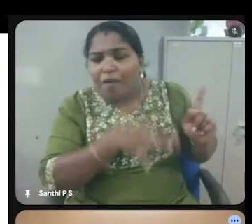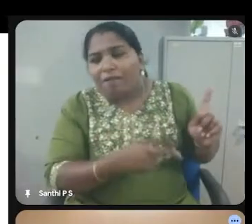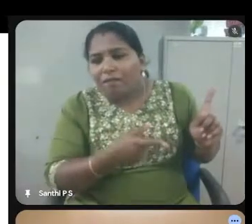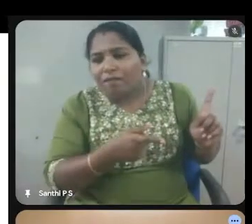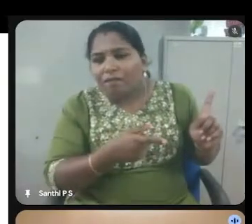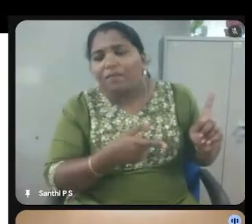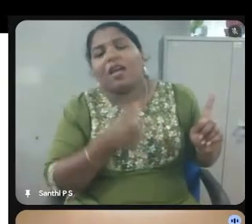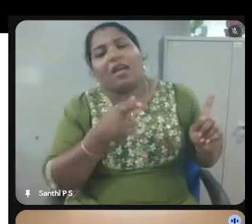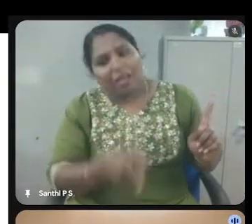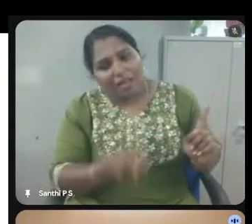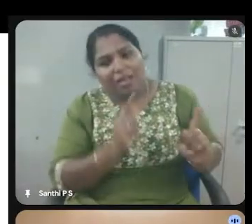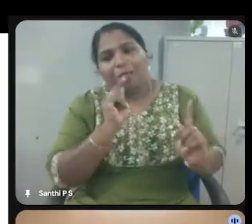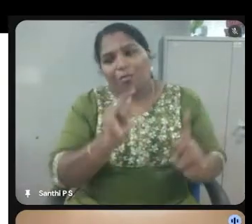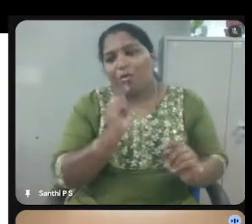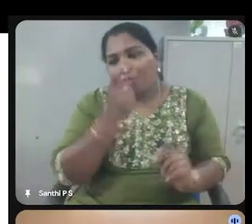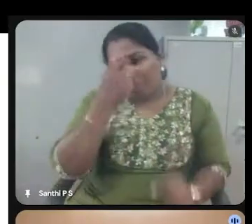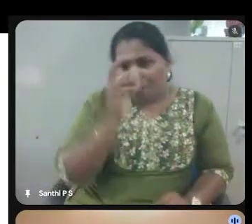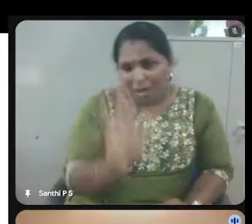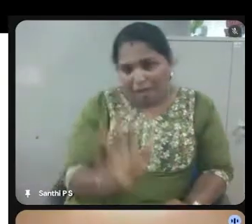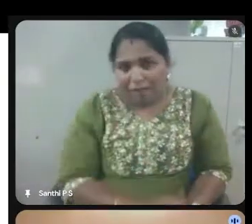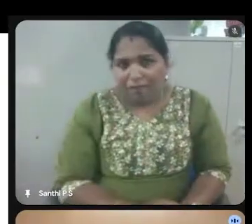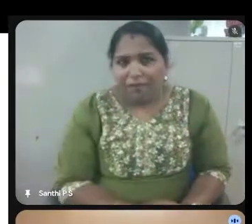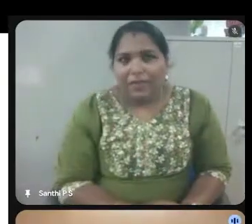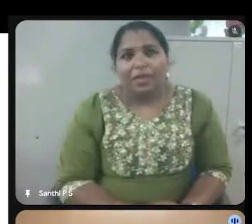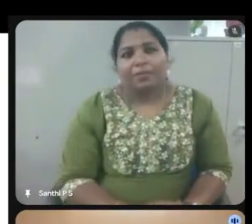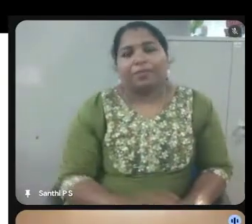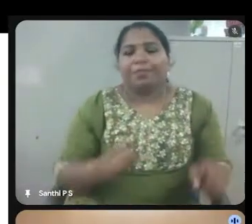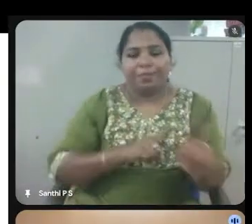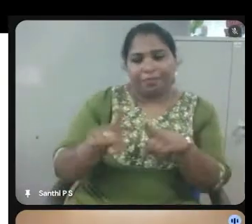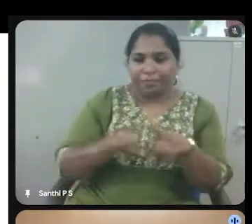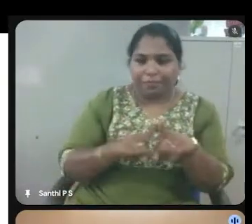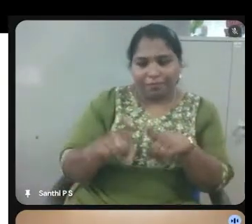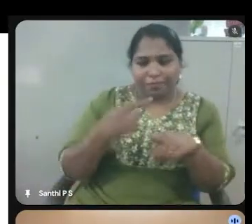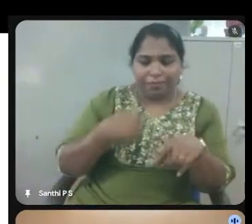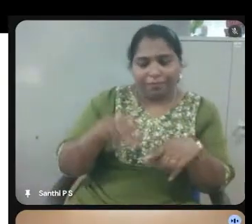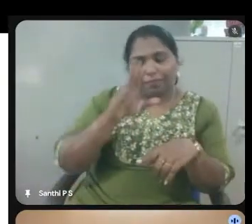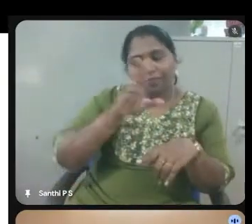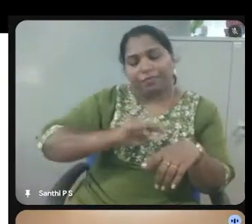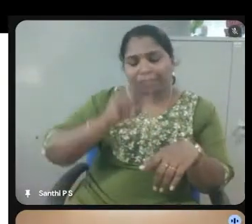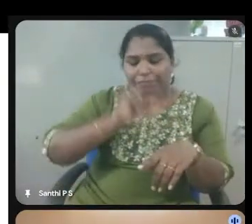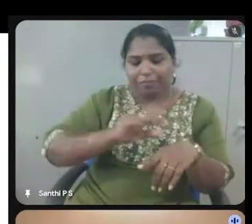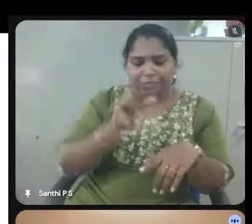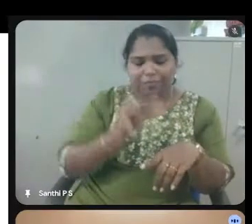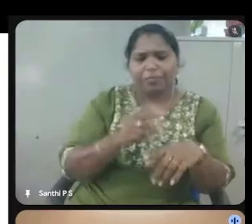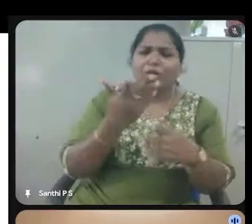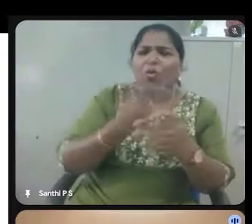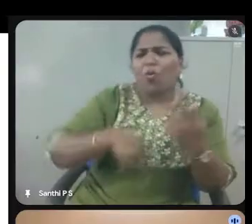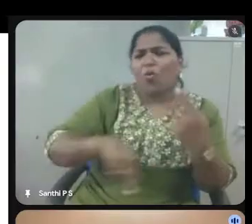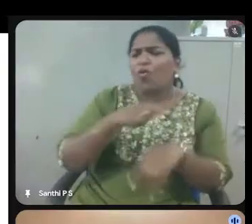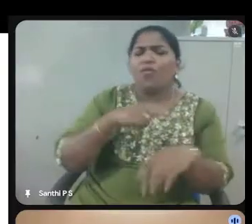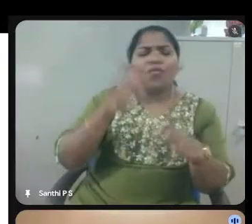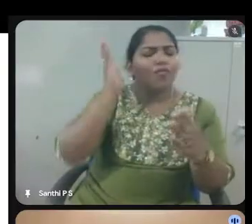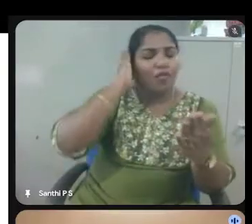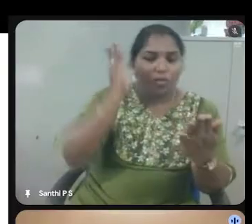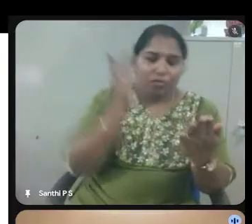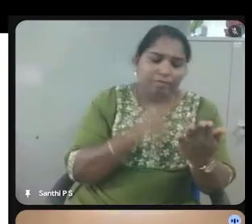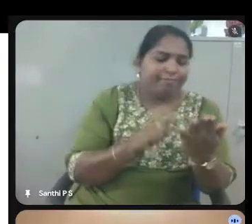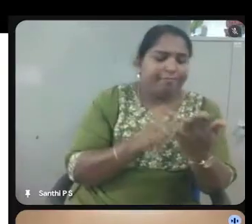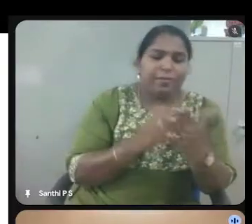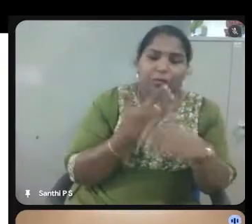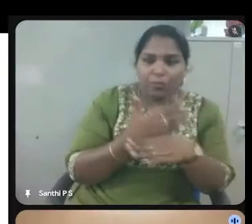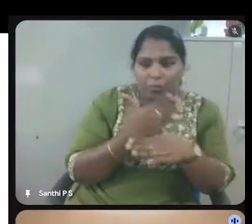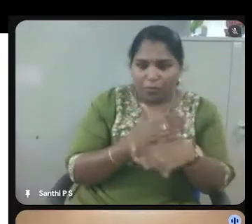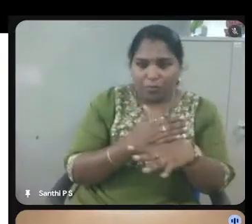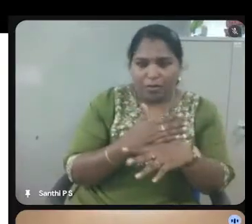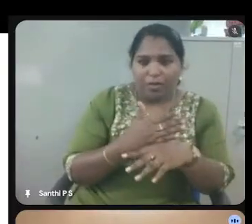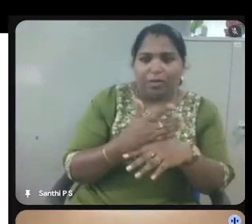അല്ലെ. അപ്പോ ഇപ്പം ഞാൻ നിങ്ങളോട് സംസാരിക്കും, മിക്കവാറും ഫോണിലൊക്കെ ആയിരിക്കും നിങ്ങൾ കേട്ടോണ്ടിരിക്കുന്നത് അല്ലെ. പക്ഷെ ഇപ്പം നിങ്ങളുടെ വീട്ടിലാണെന്നുണ്ടെങ്കിൽ